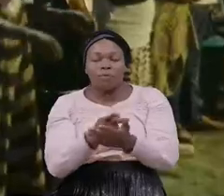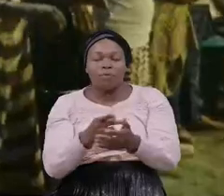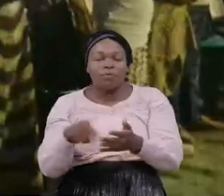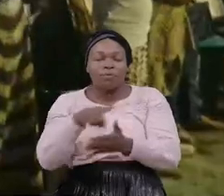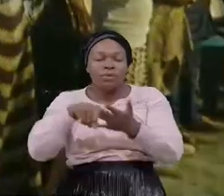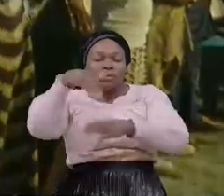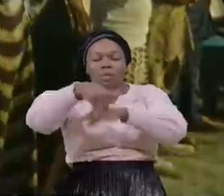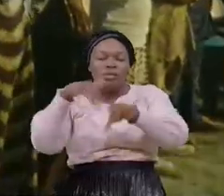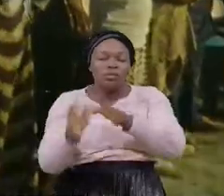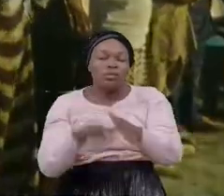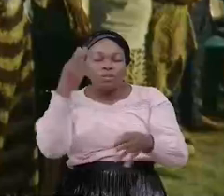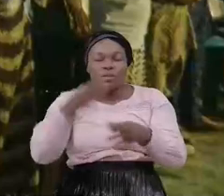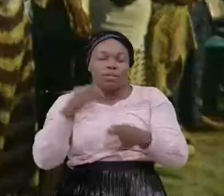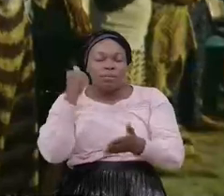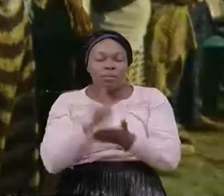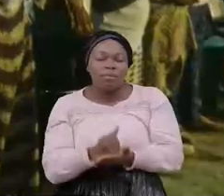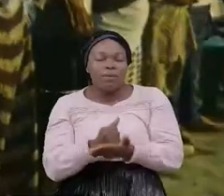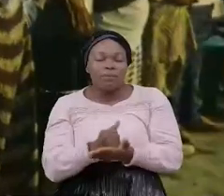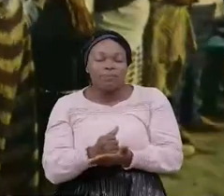au nom de Jésus-Christ.